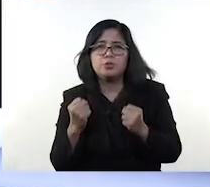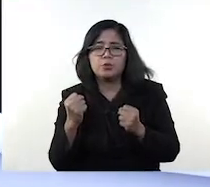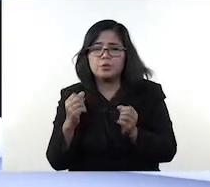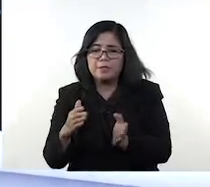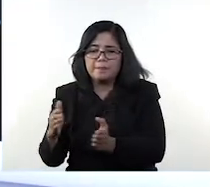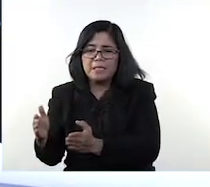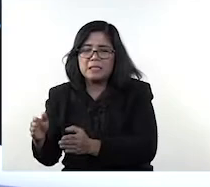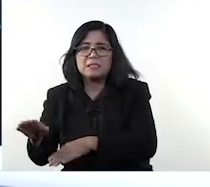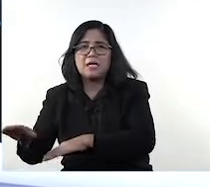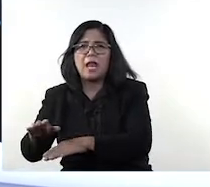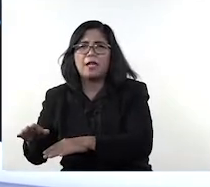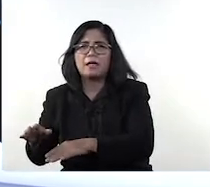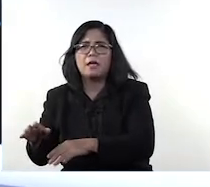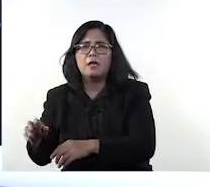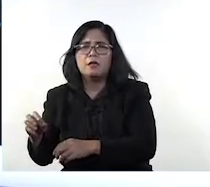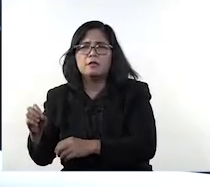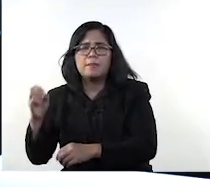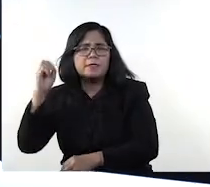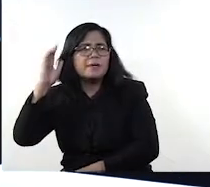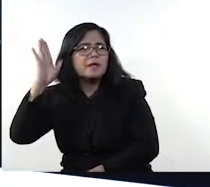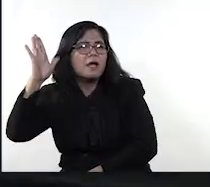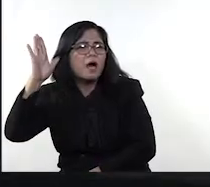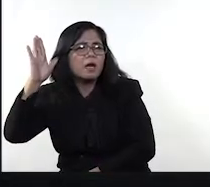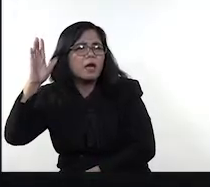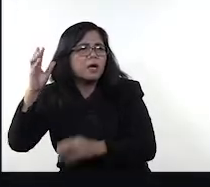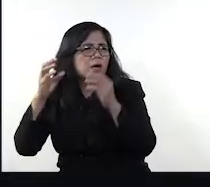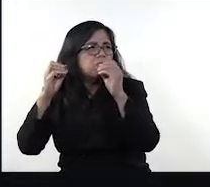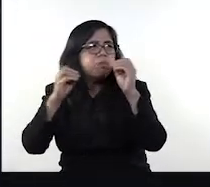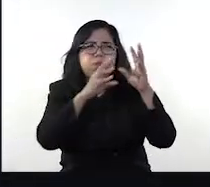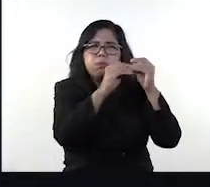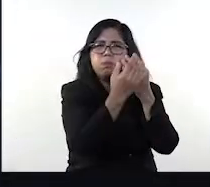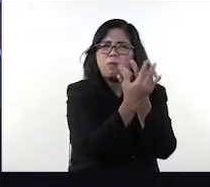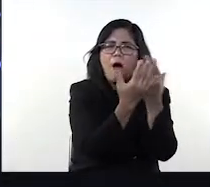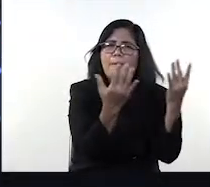Hai tiba-tiba di dengar ribut-ribut hitase now